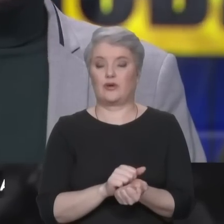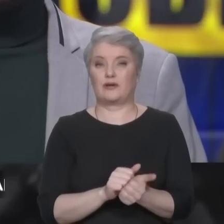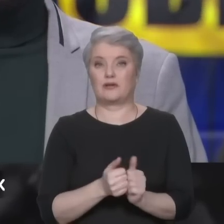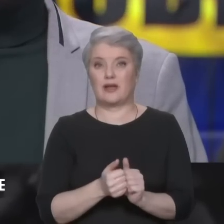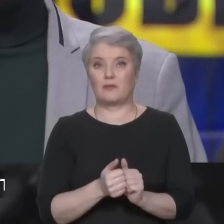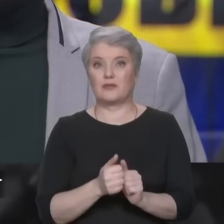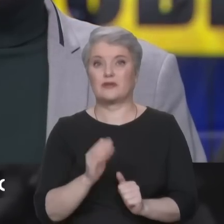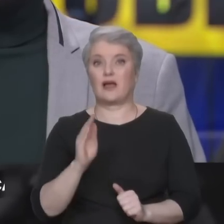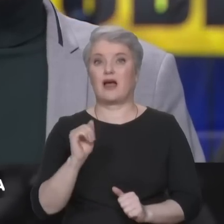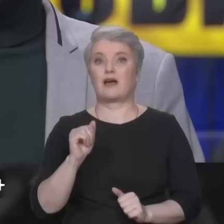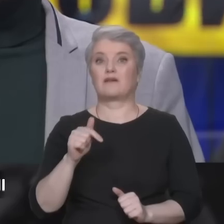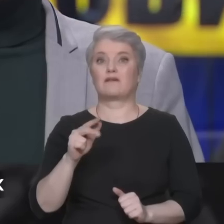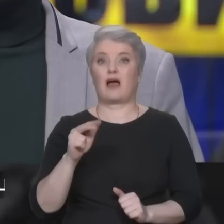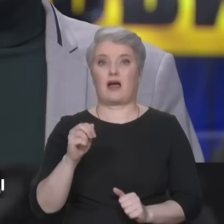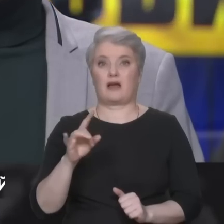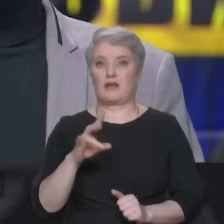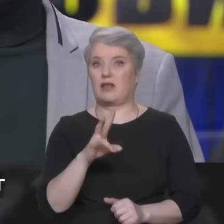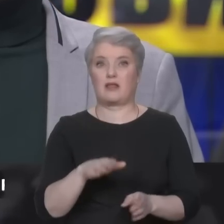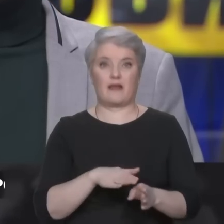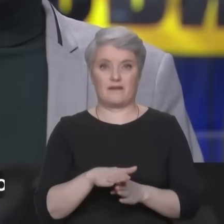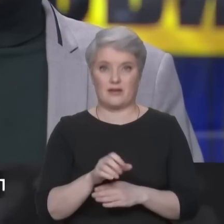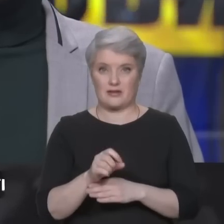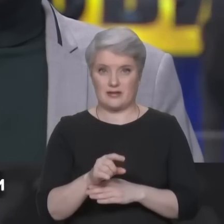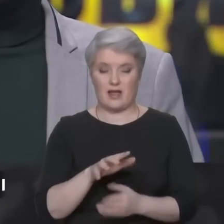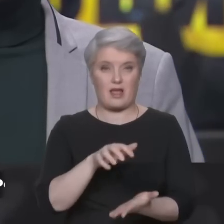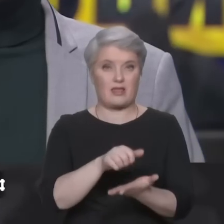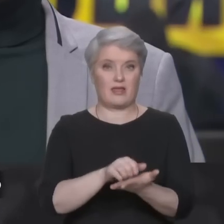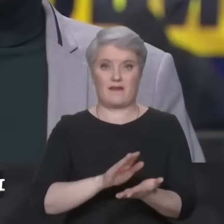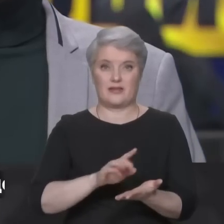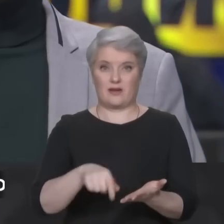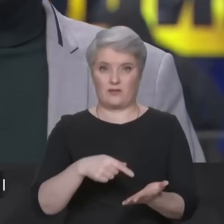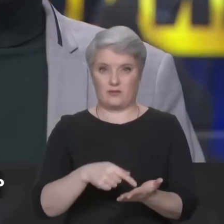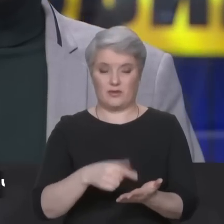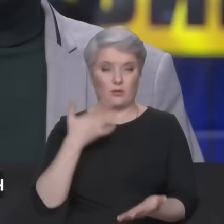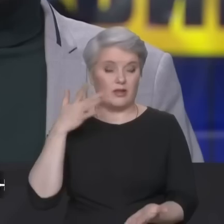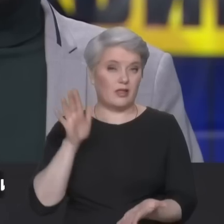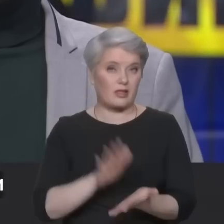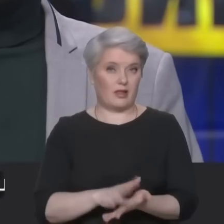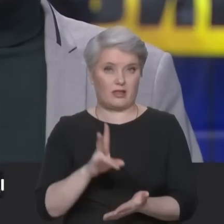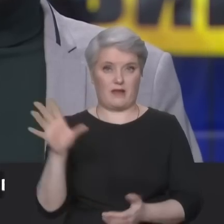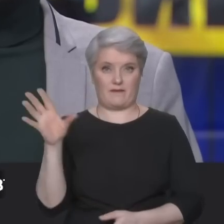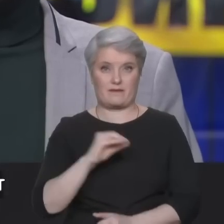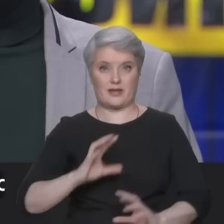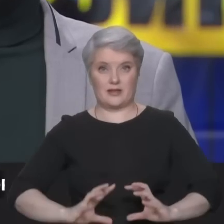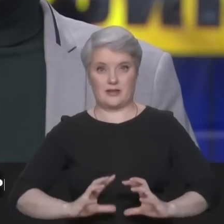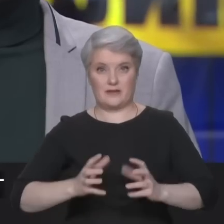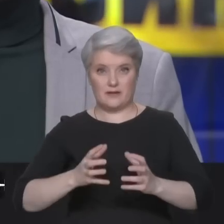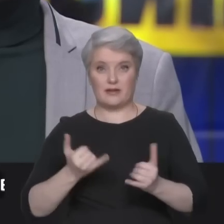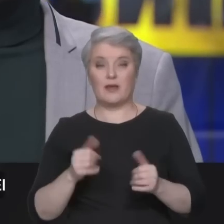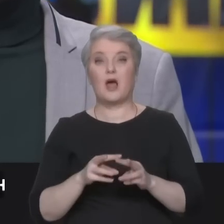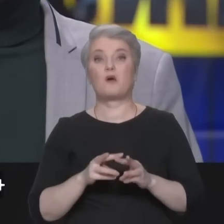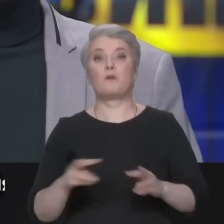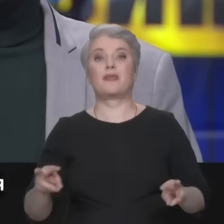Вагнер не виконав задачу, не взяв місто до Нового року, зганьбили на весь світ. І тепер Мінбивство